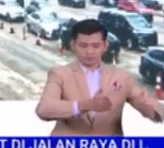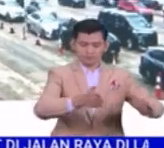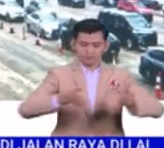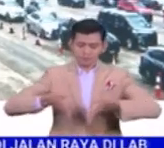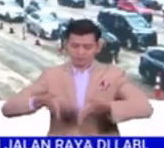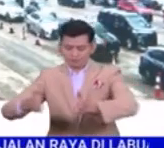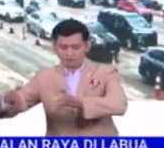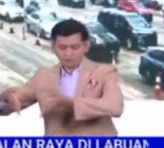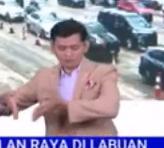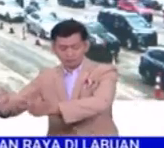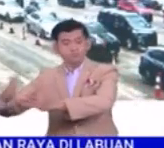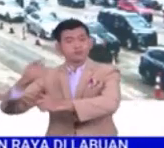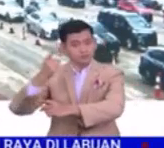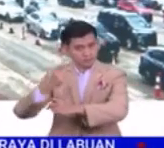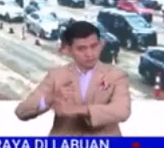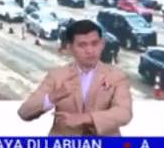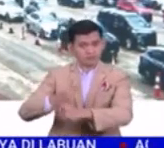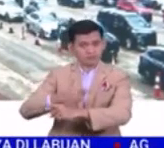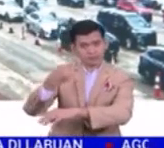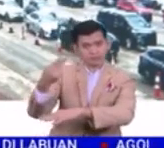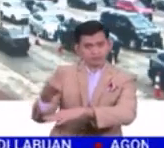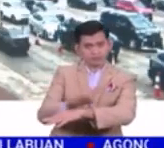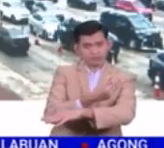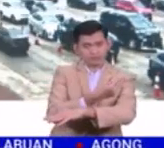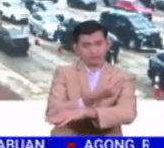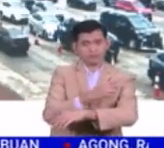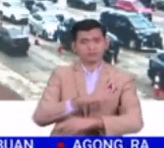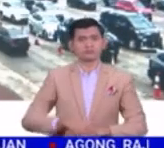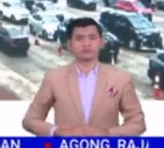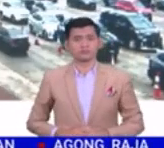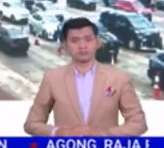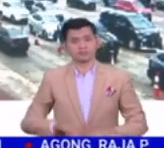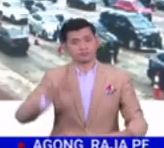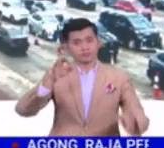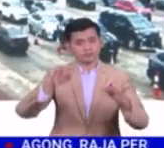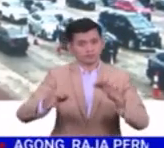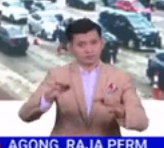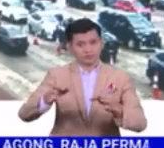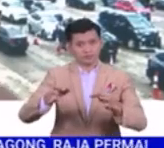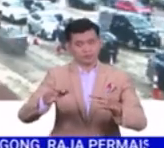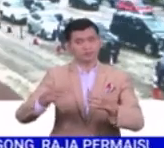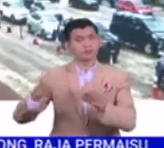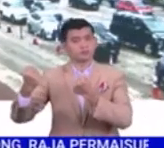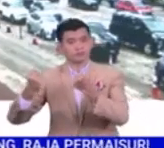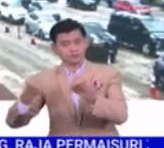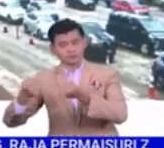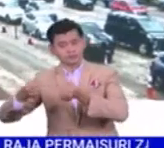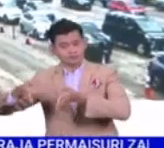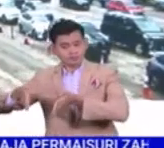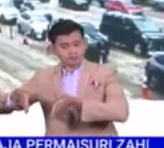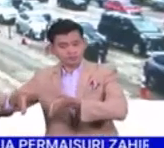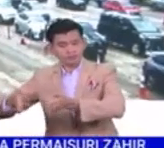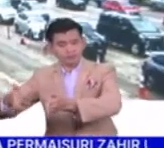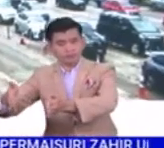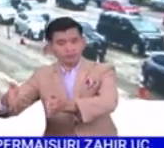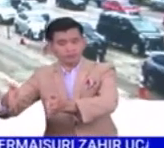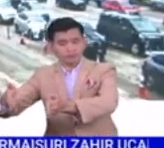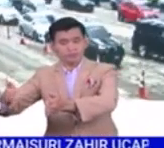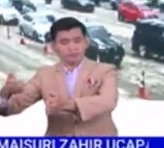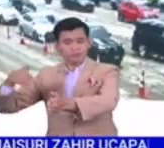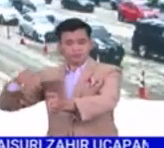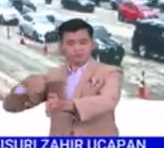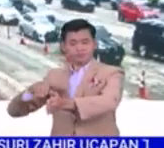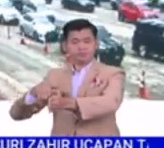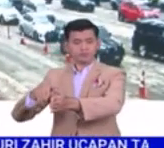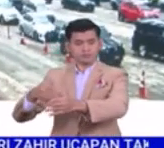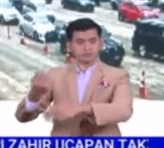ketika menggunakan lorong di Plaza Tol, iaitu kalau sekiranya dia memasuki lebuh raya menggunakan touch